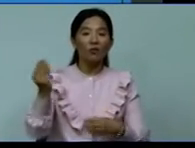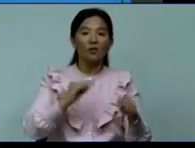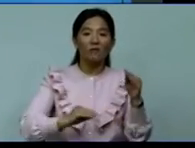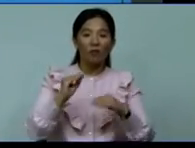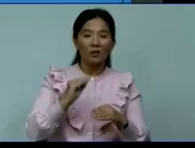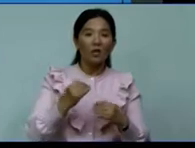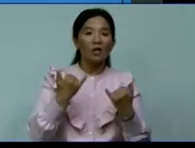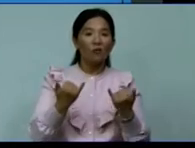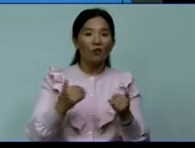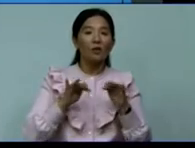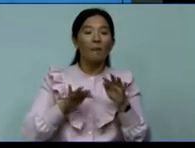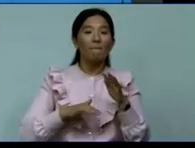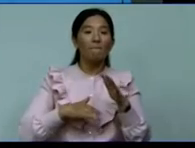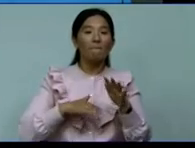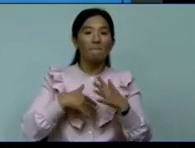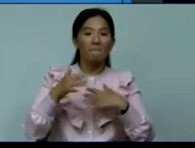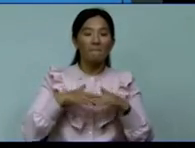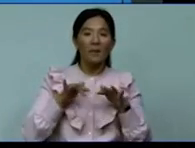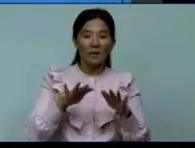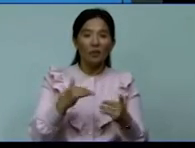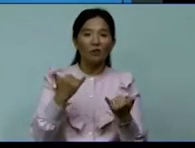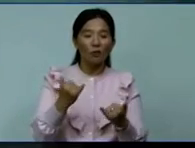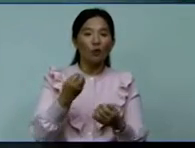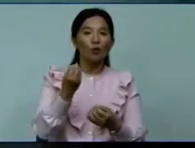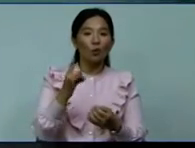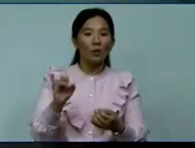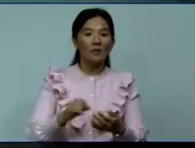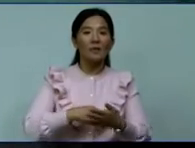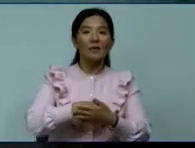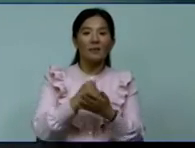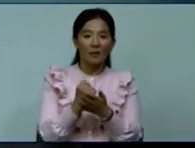на практике мы с вами это еще раз закрепим.